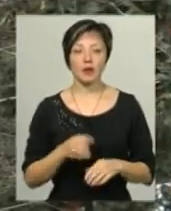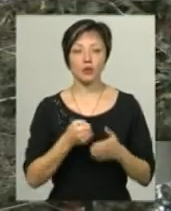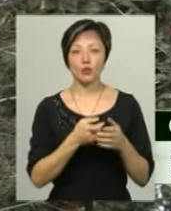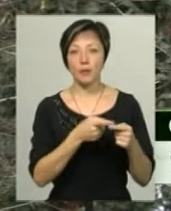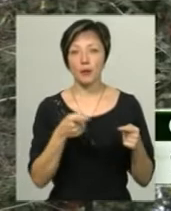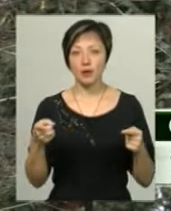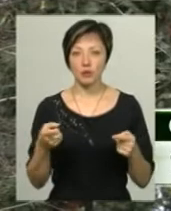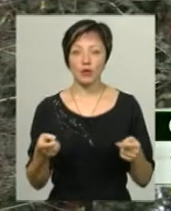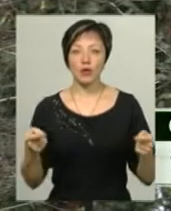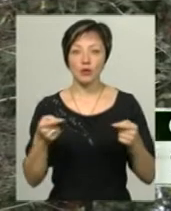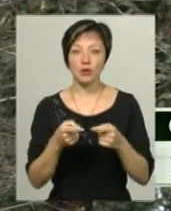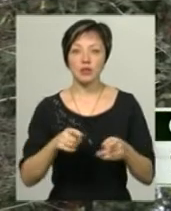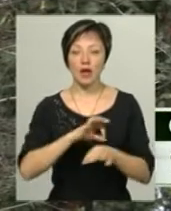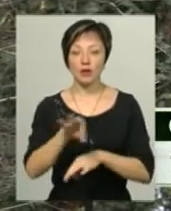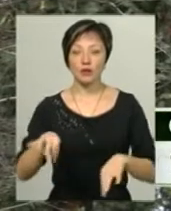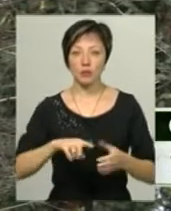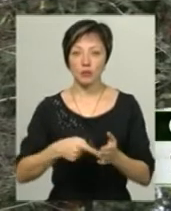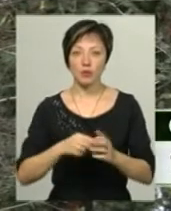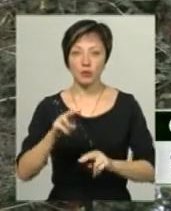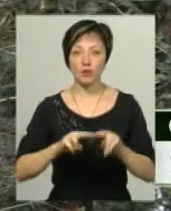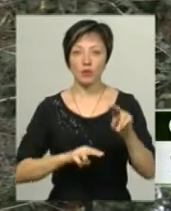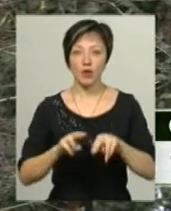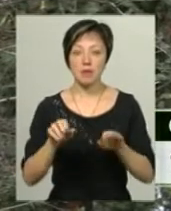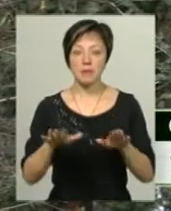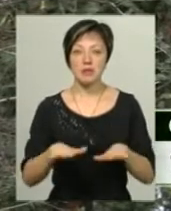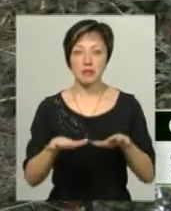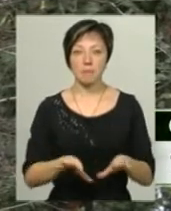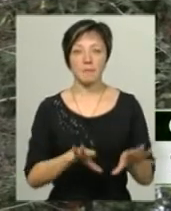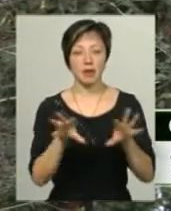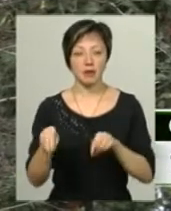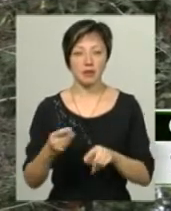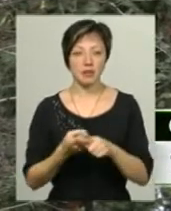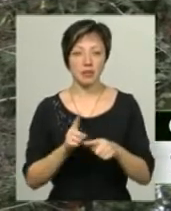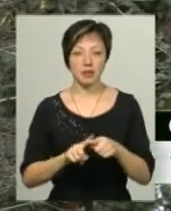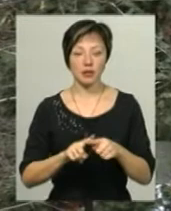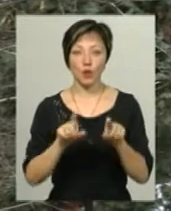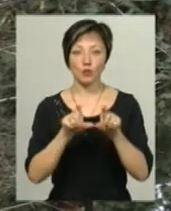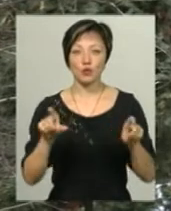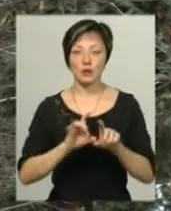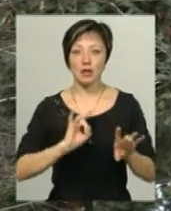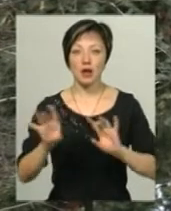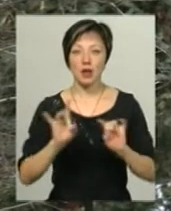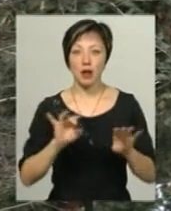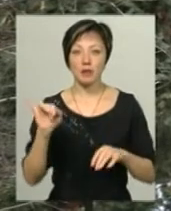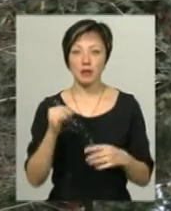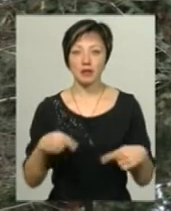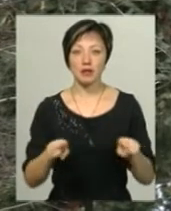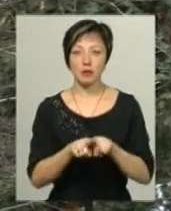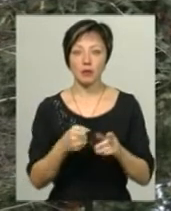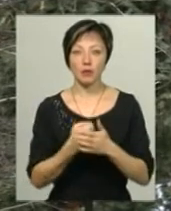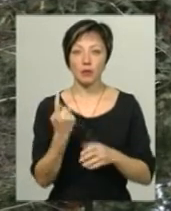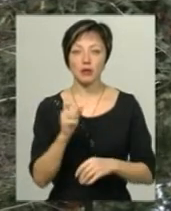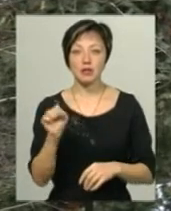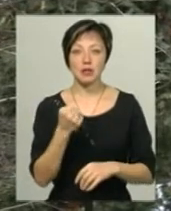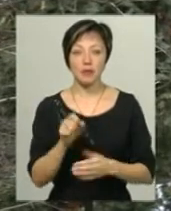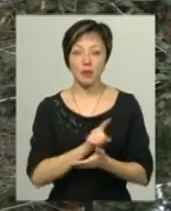вони узгоджують з управлінням архітектури та містобудування можливі місця перенесення даних конструкцій реклами. І так само до 1 серпня